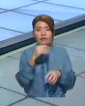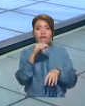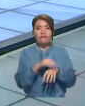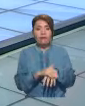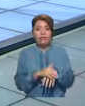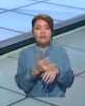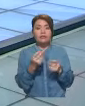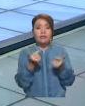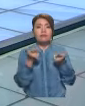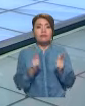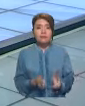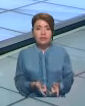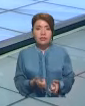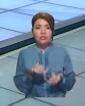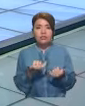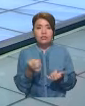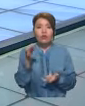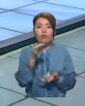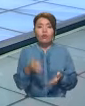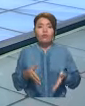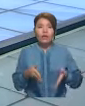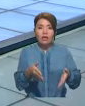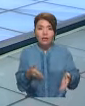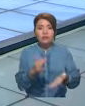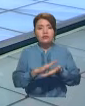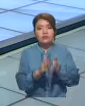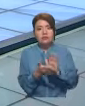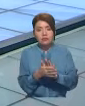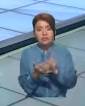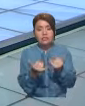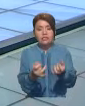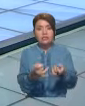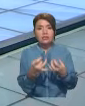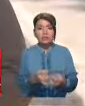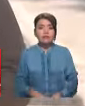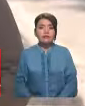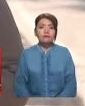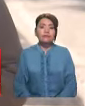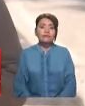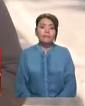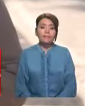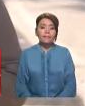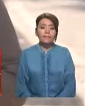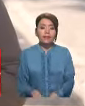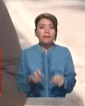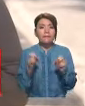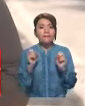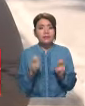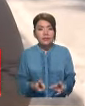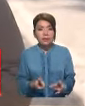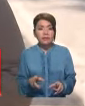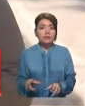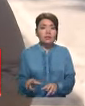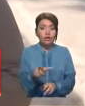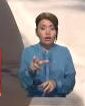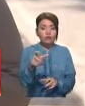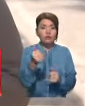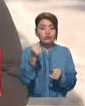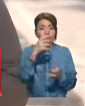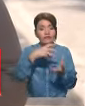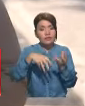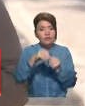в правительстве. О ситуации на дорогах и их состоянии расскажут мои коллеги. Безопасность на дорогах страны сегодня обсуждали